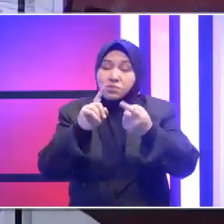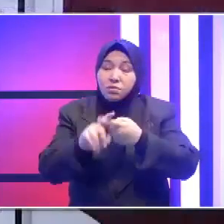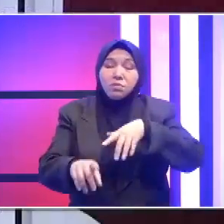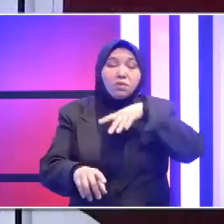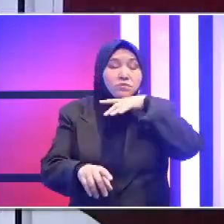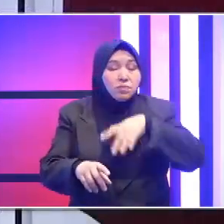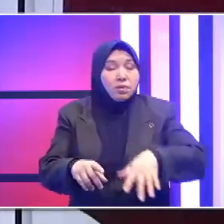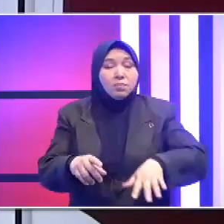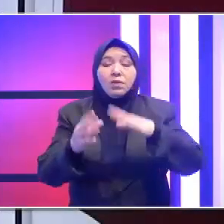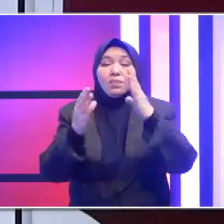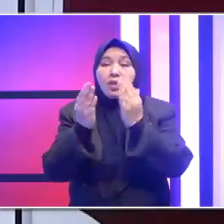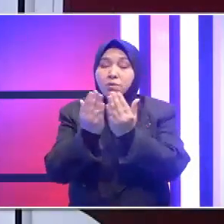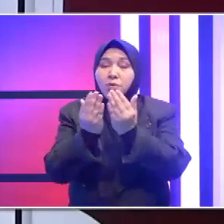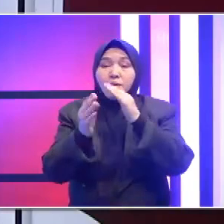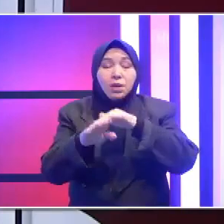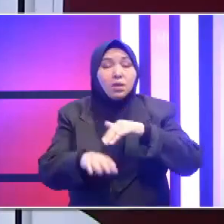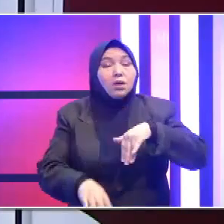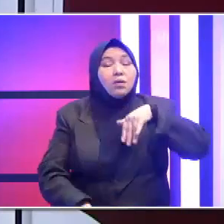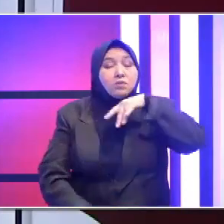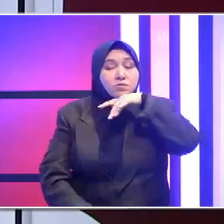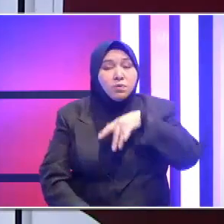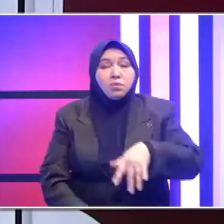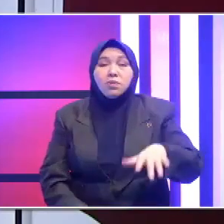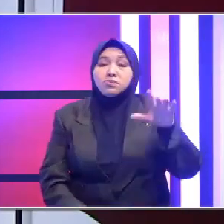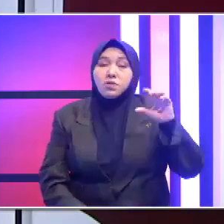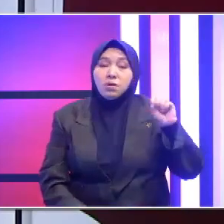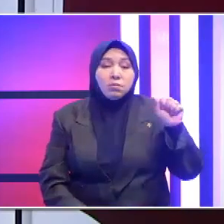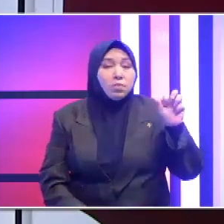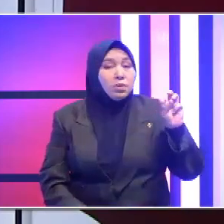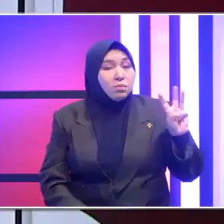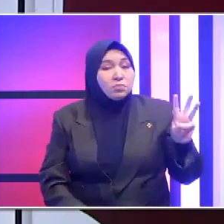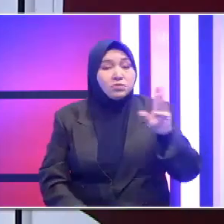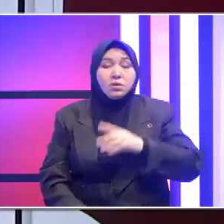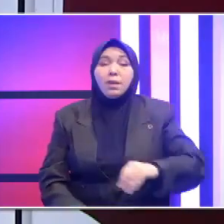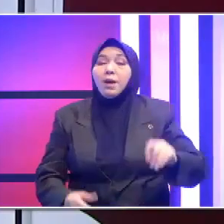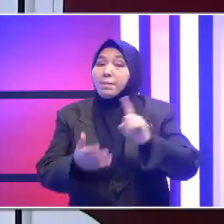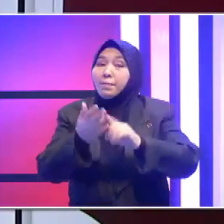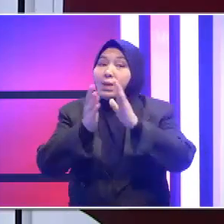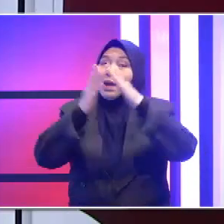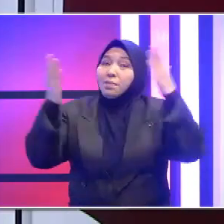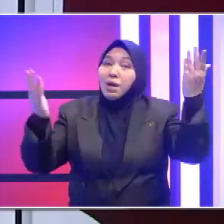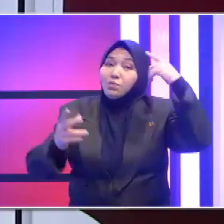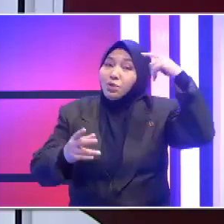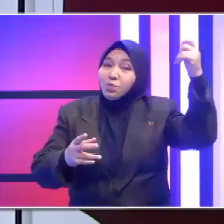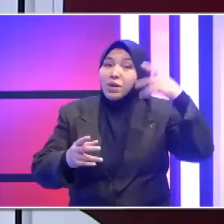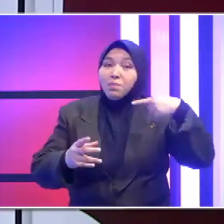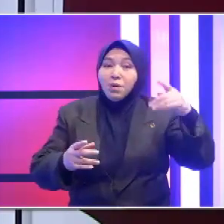SAW Muhammadin wa'ala alihi washohbihi ajma'in Amma ba'du